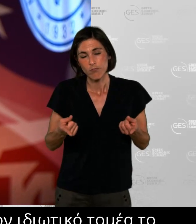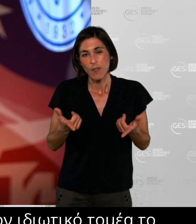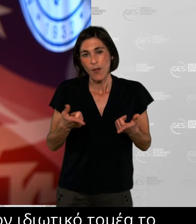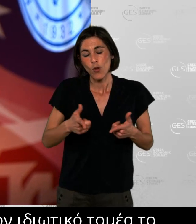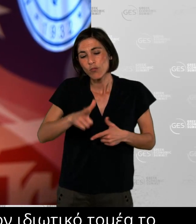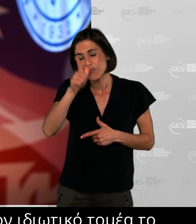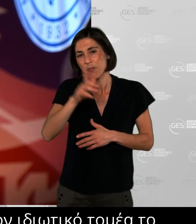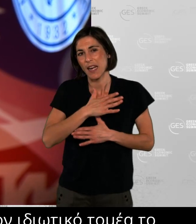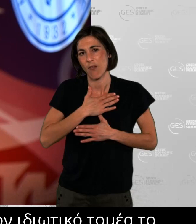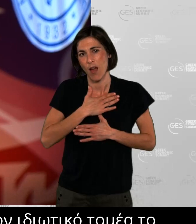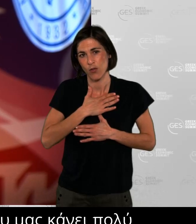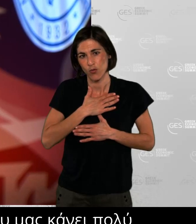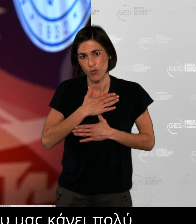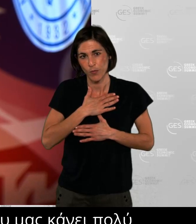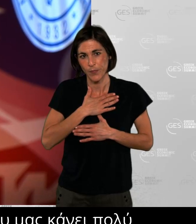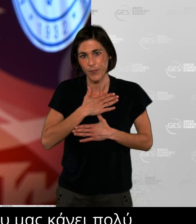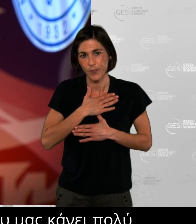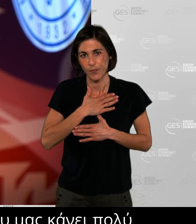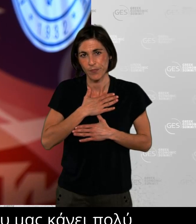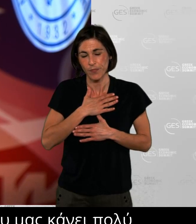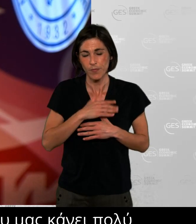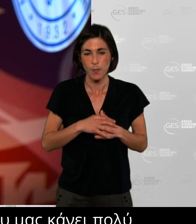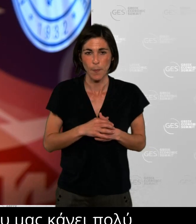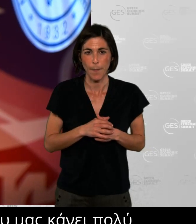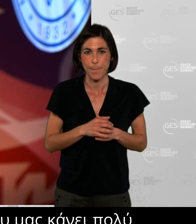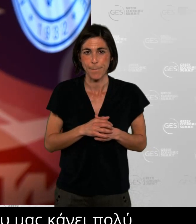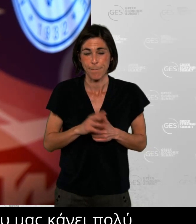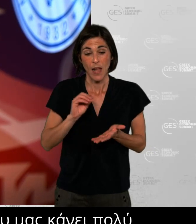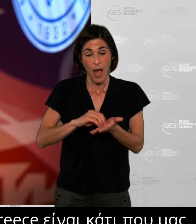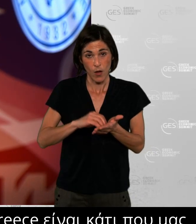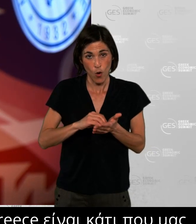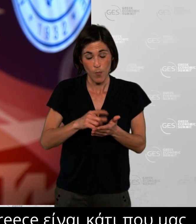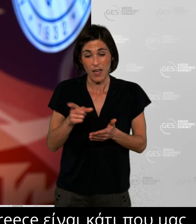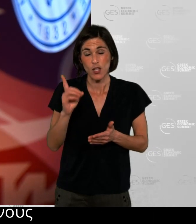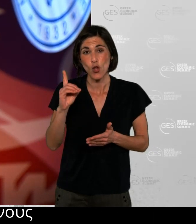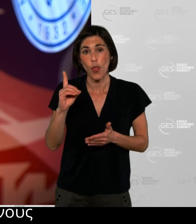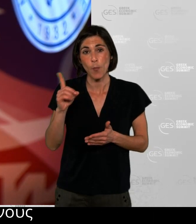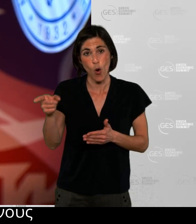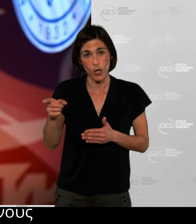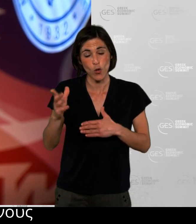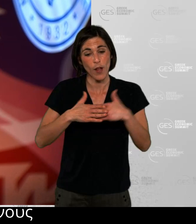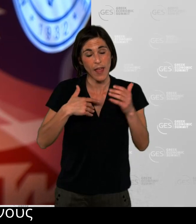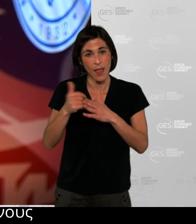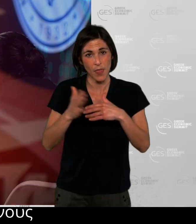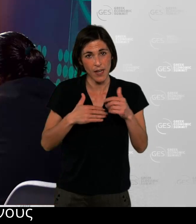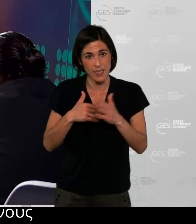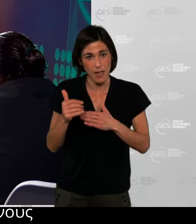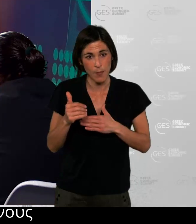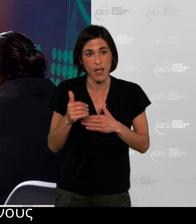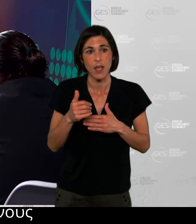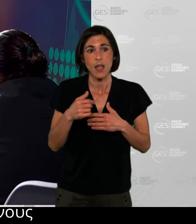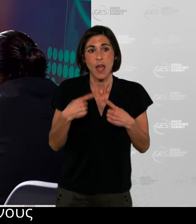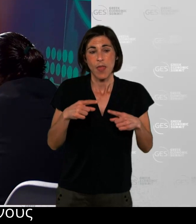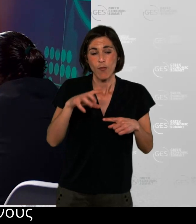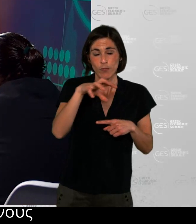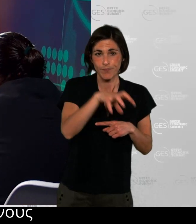πολύ περήφανους. Επιπλέον, ιδρύσαμε στο Δημόκριτο το Attica Hub for the Economy of Data and Devices,